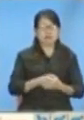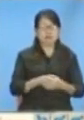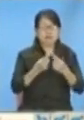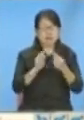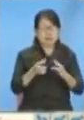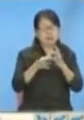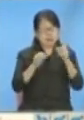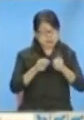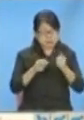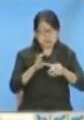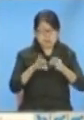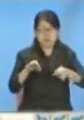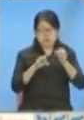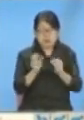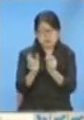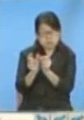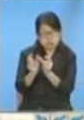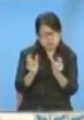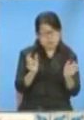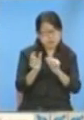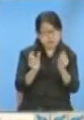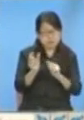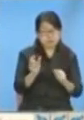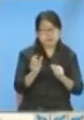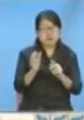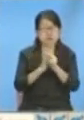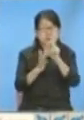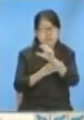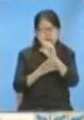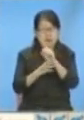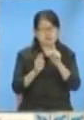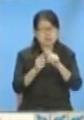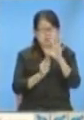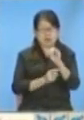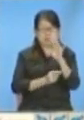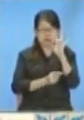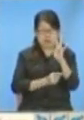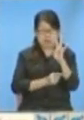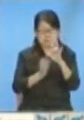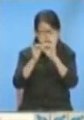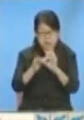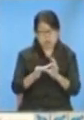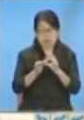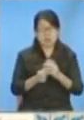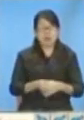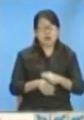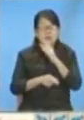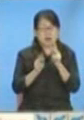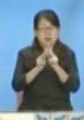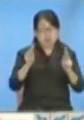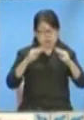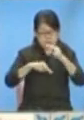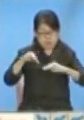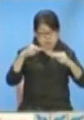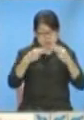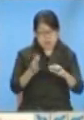แต่ประเด็นสำคัญผมคิดว่าต้องอ่านต่อไปสู่ข้อที่97ด้วยครับนั่นก็คือว่าเมื่อกรรมการได้พิจารณาร่างรัฐธรรม